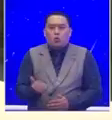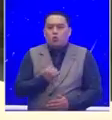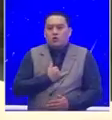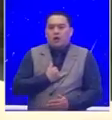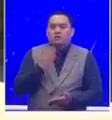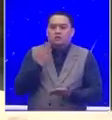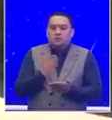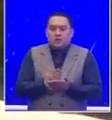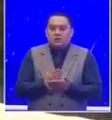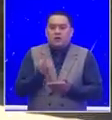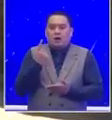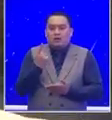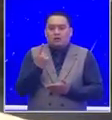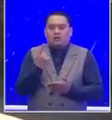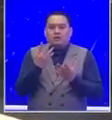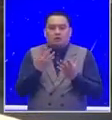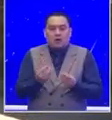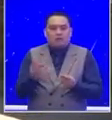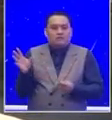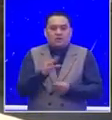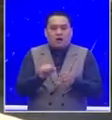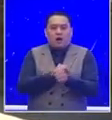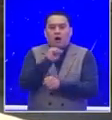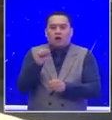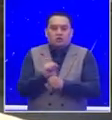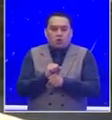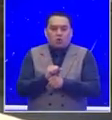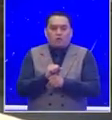день обрабатываются все 63 остановочных комплексов,